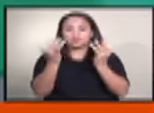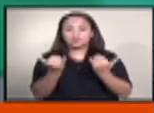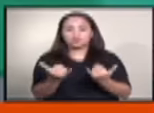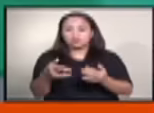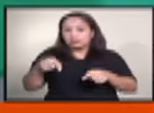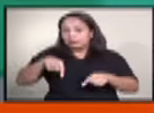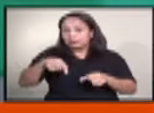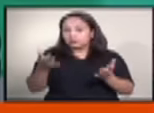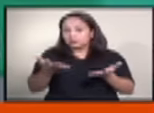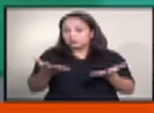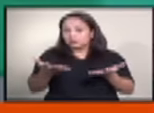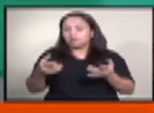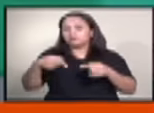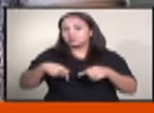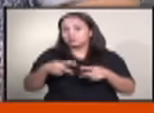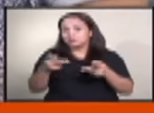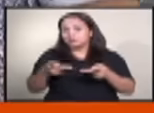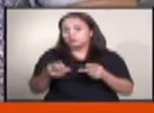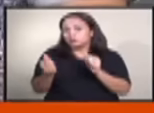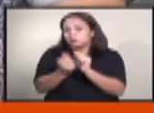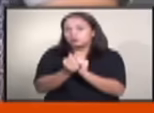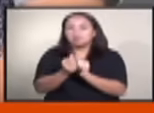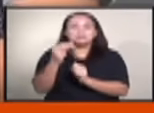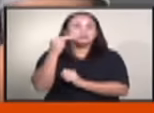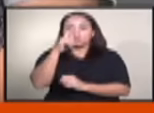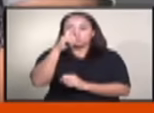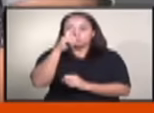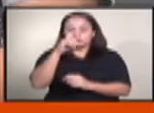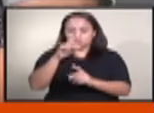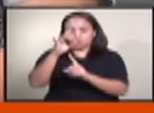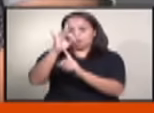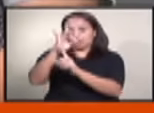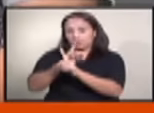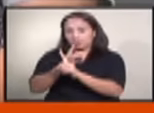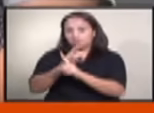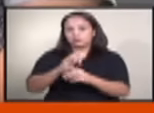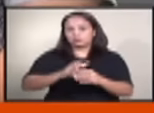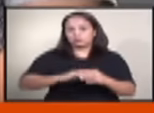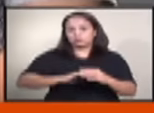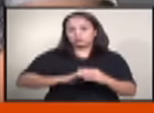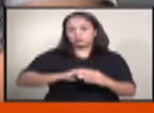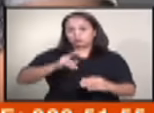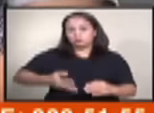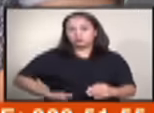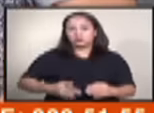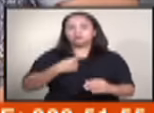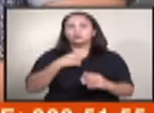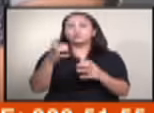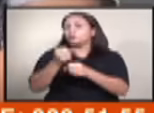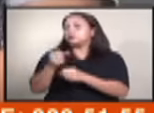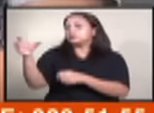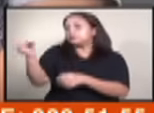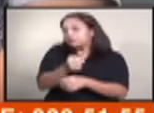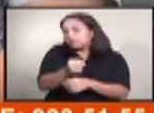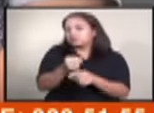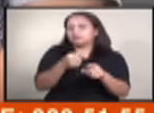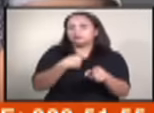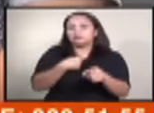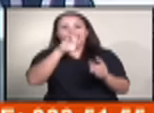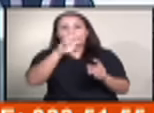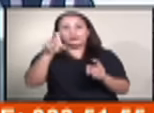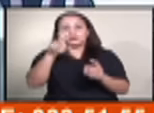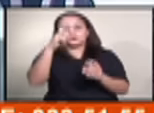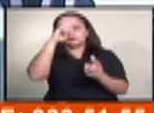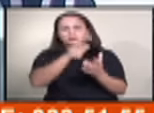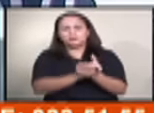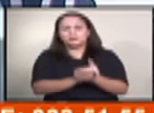Nandito po sa ating studio ngayon live si Ma'am Marjorie Bechaida. Gusto rin niyang mabawi ang kanyang 5 taong gulang na anak mula sa dati niyang